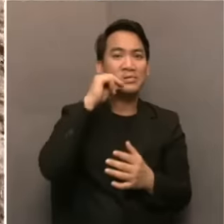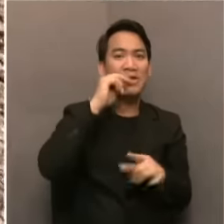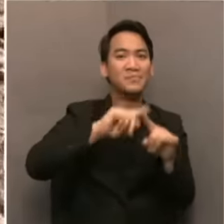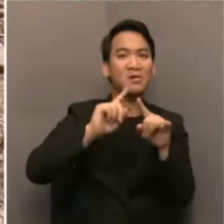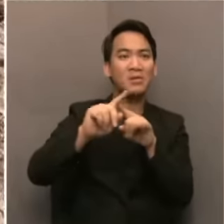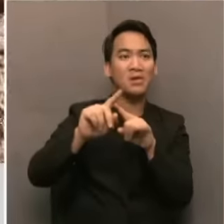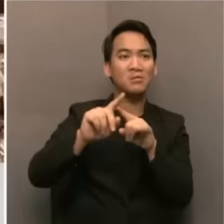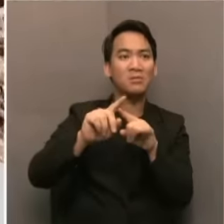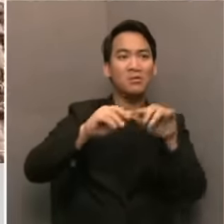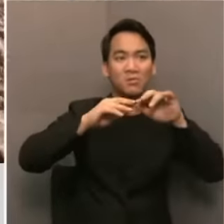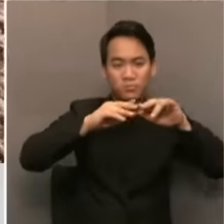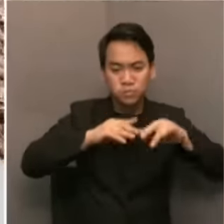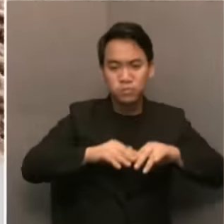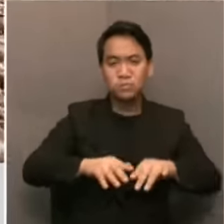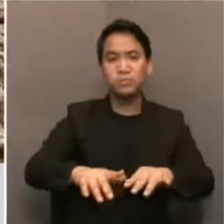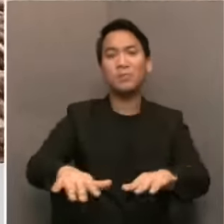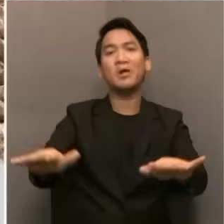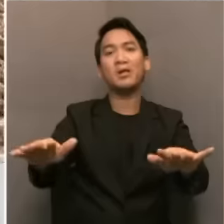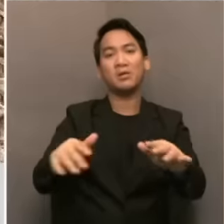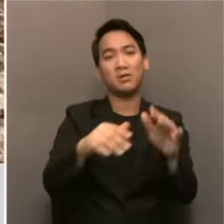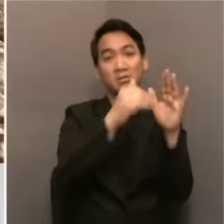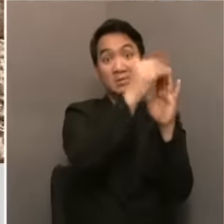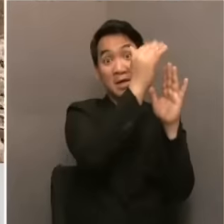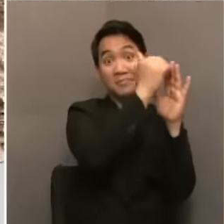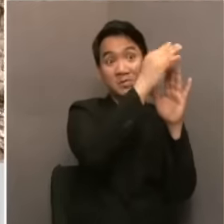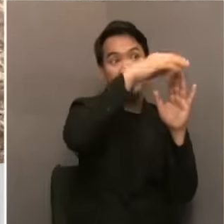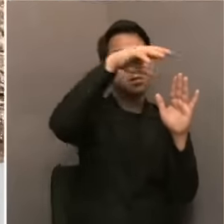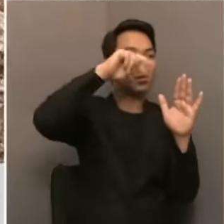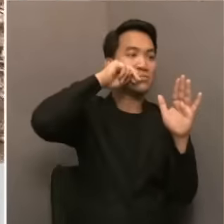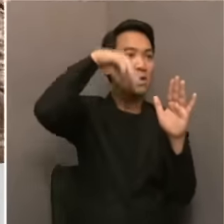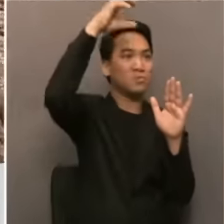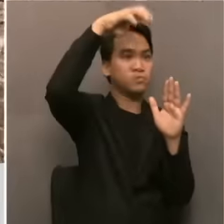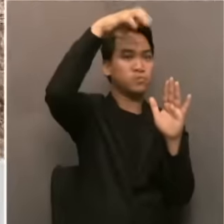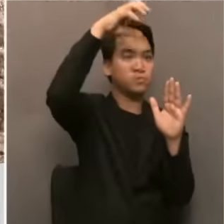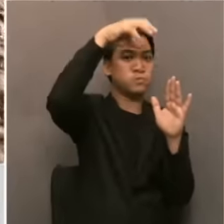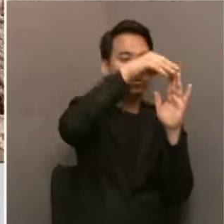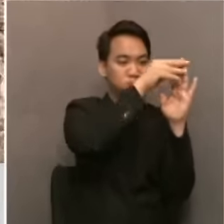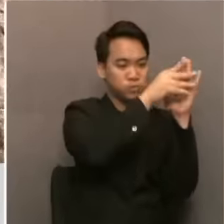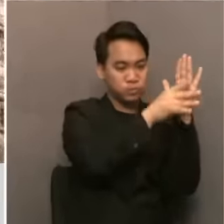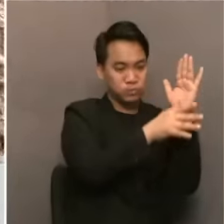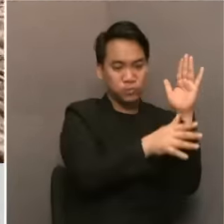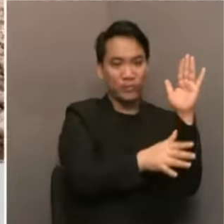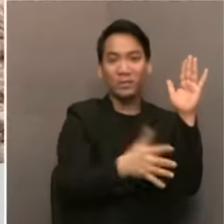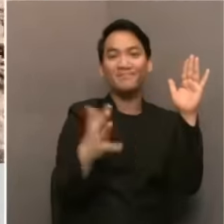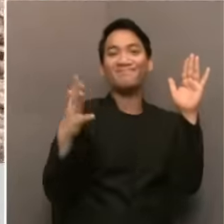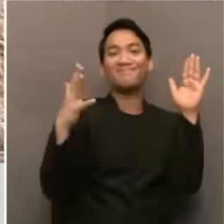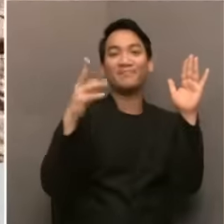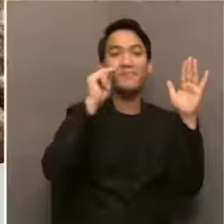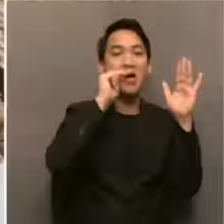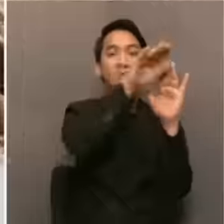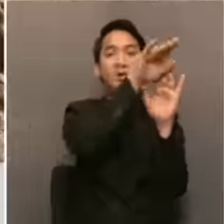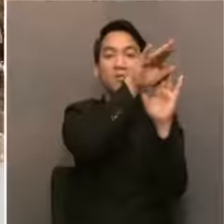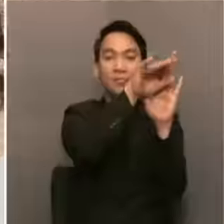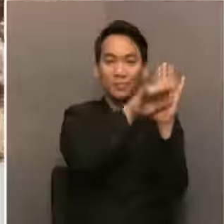การระบายลงละแสดงว่าน้ำเหนือนี่ก็ไม่มีน้ำฝนมาเติมน้ำเหนือก็เริ่มน้อยลงเช่นกันฝนก็ดูแล้วแนวโน้มฝนที่จะมาเติมในช่ว